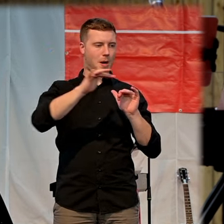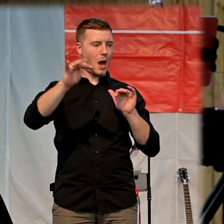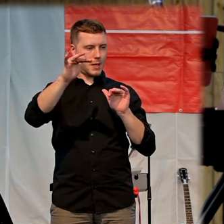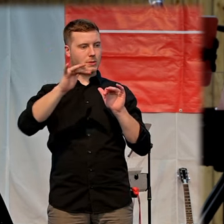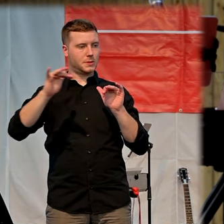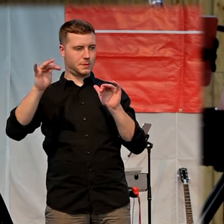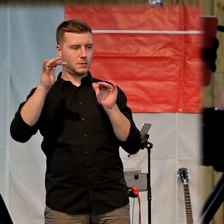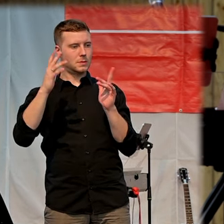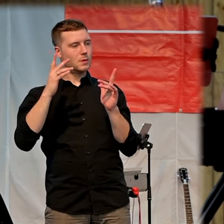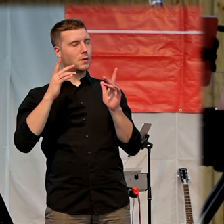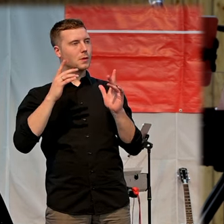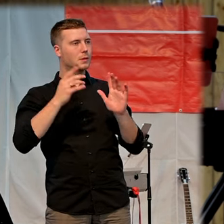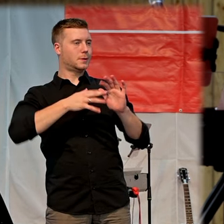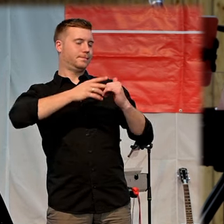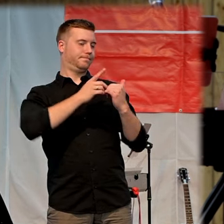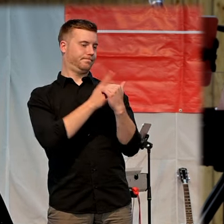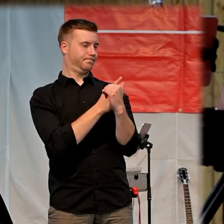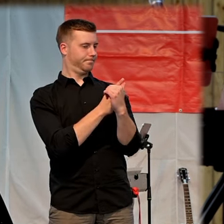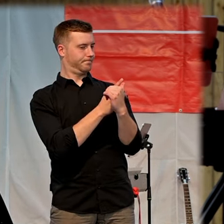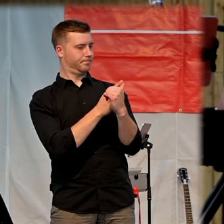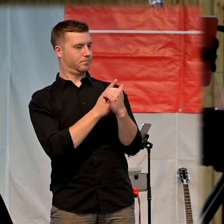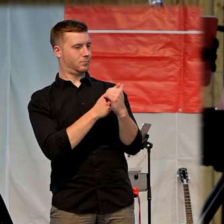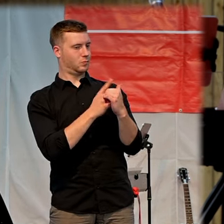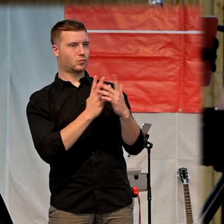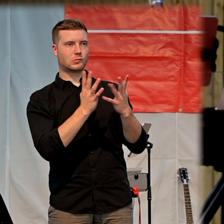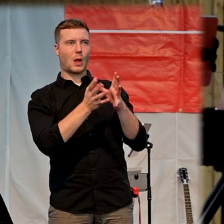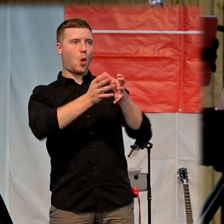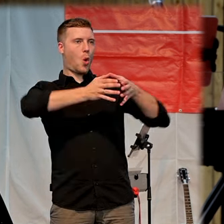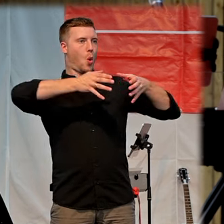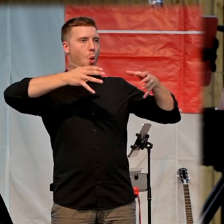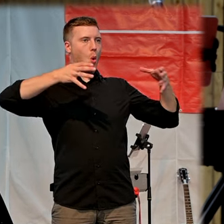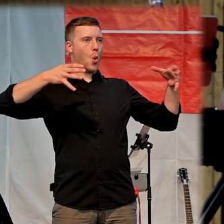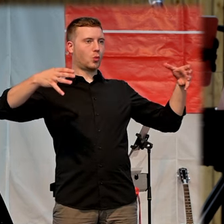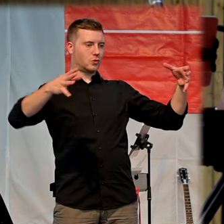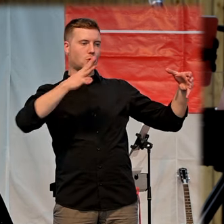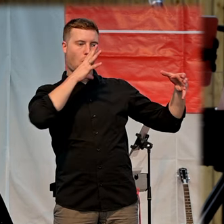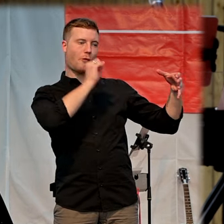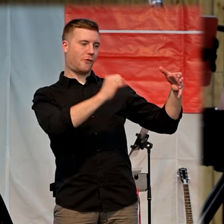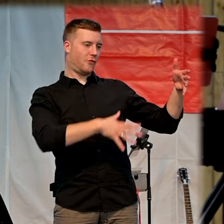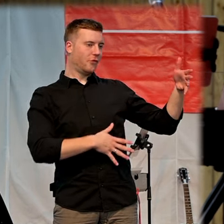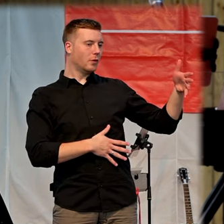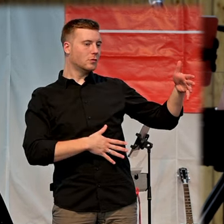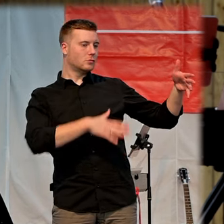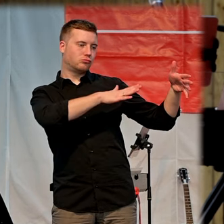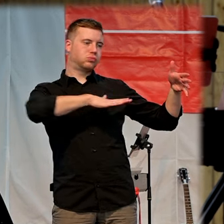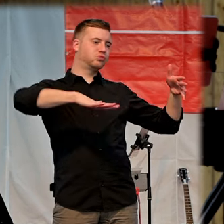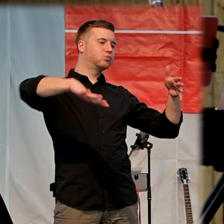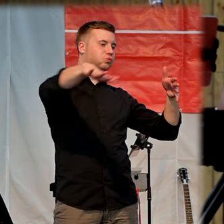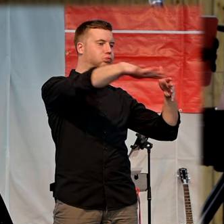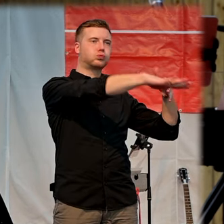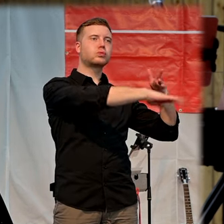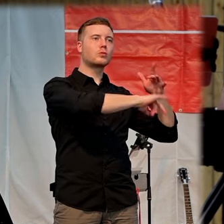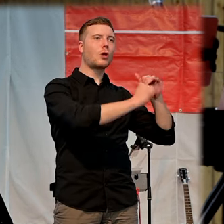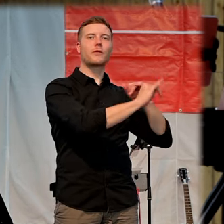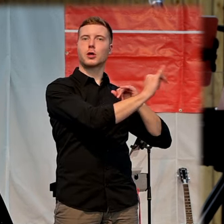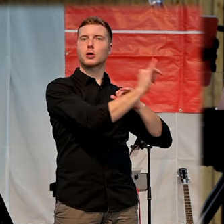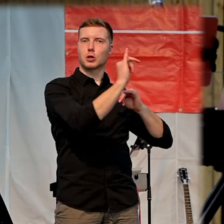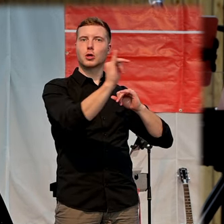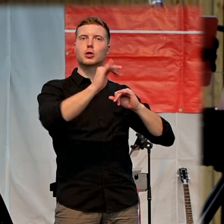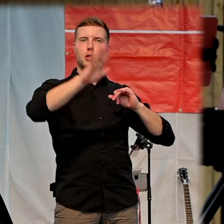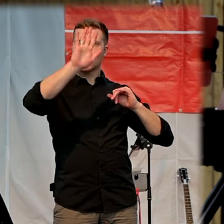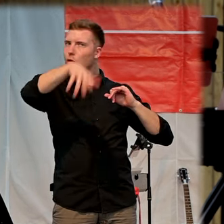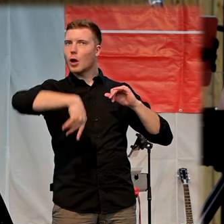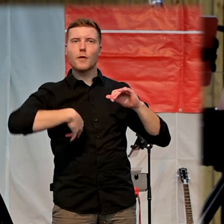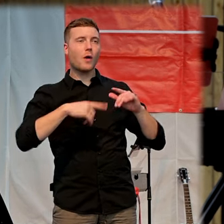Annäherungssysteme. Es gibt zunächst den großen Vorhof, oder wo jeder hineinkommt. Auch die